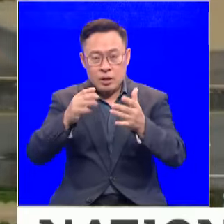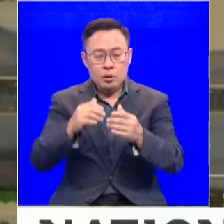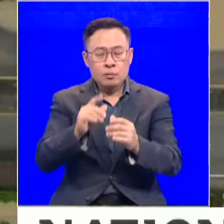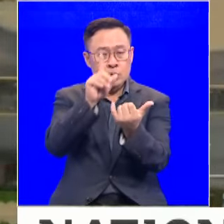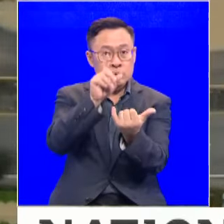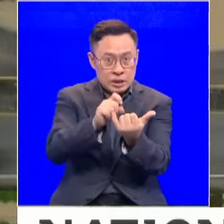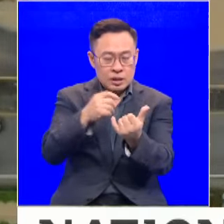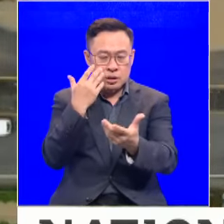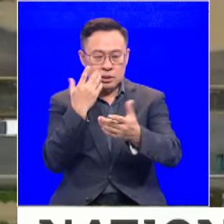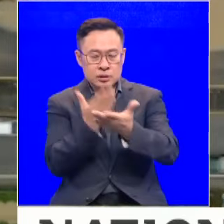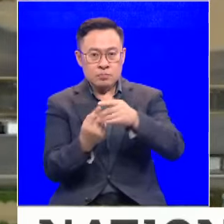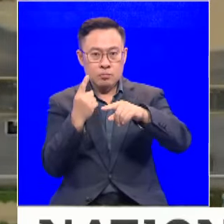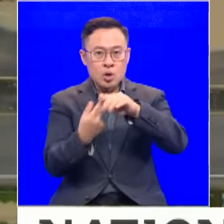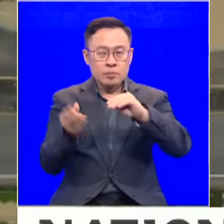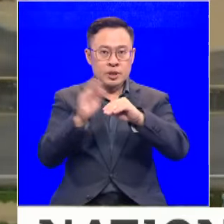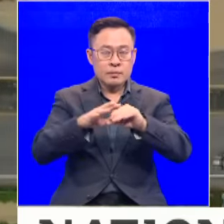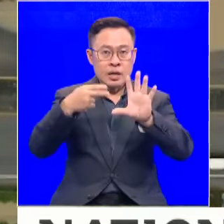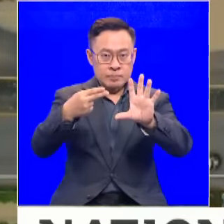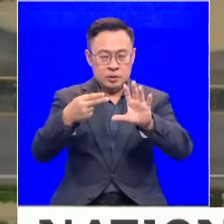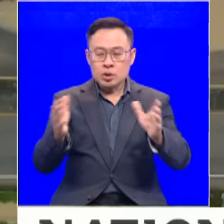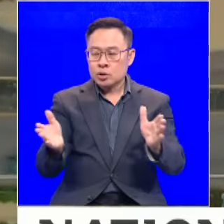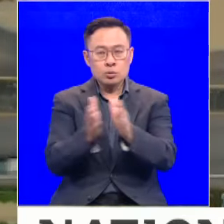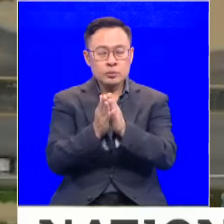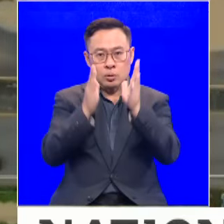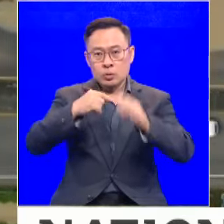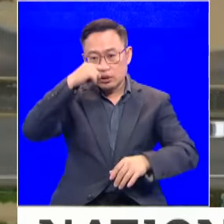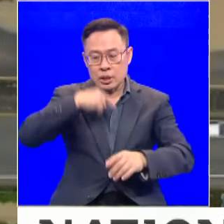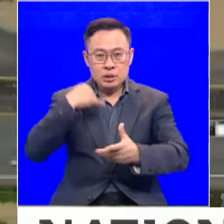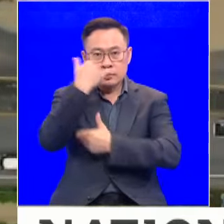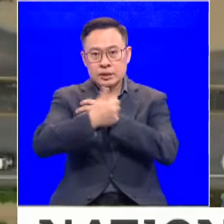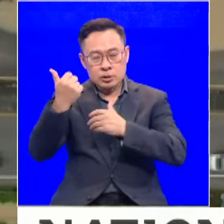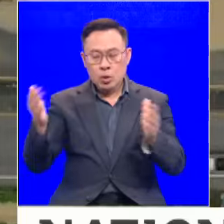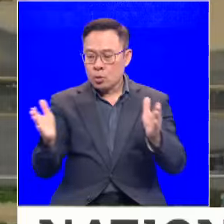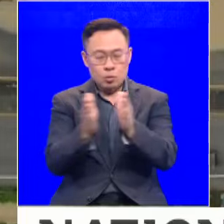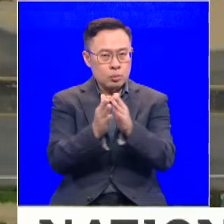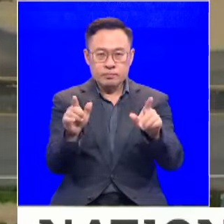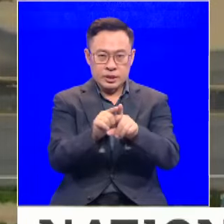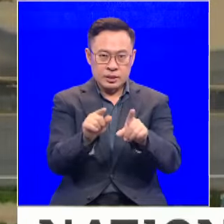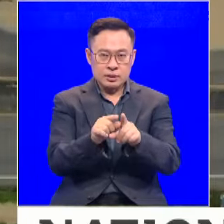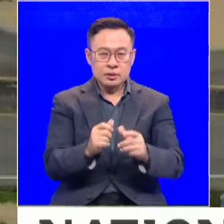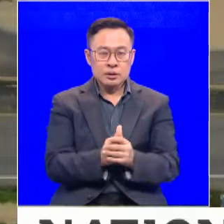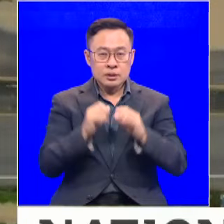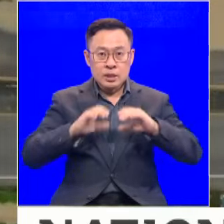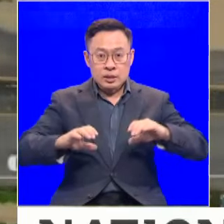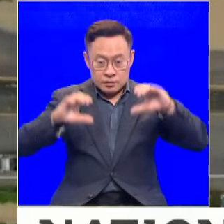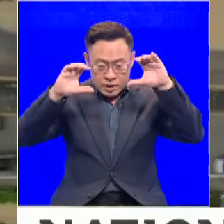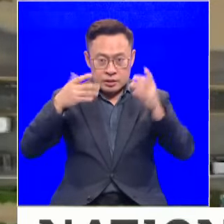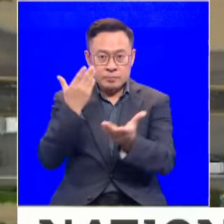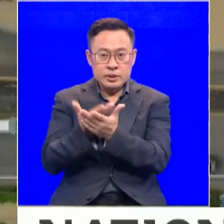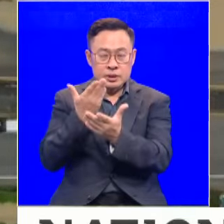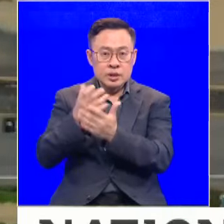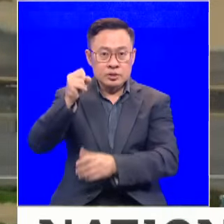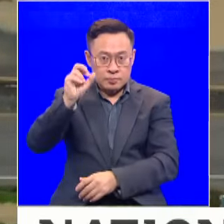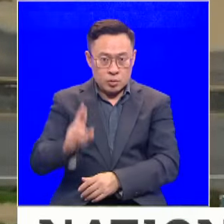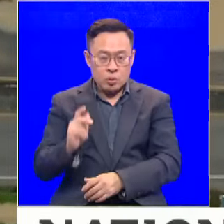บาทซึ่งครอบคลุมชาวต่างชาติด้วยนะคะคุณผู้ชมรัฐมนตรีช่วยมหาดไทยบอกด้วยว่ารัฐบาลก็ยังมีเงินทดลองราชการที่